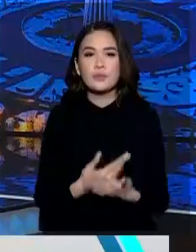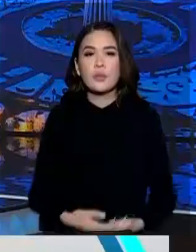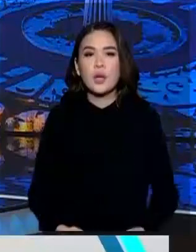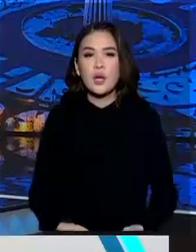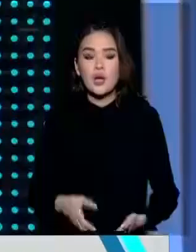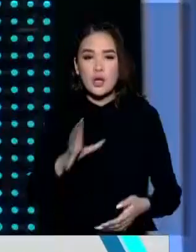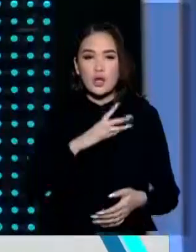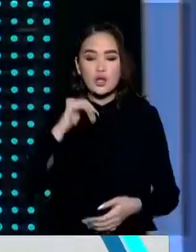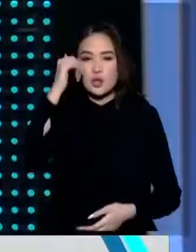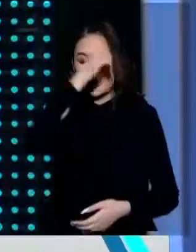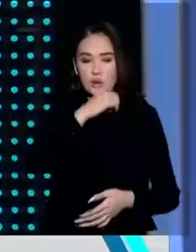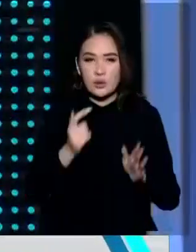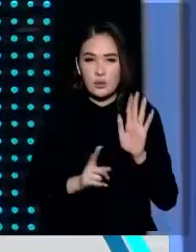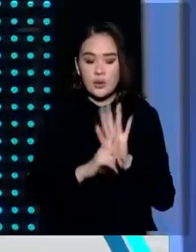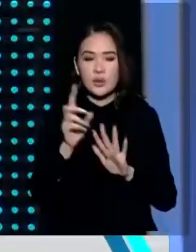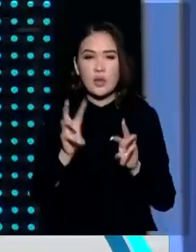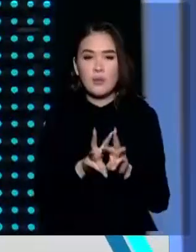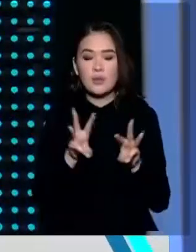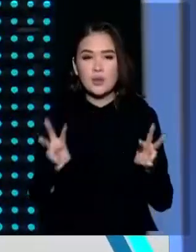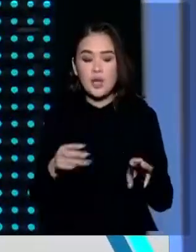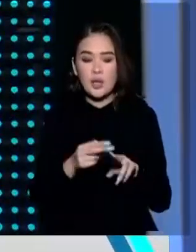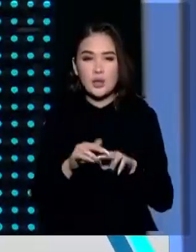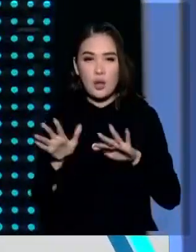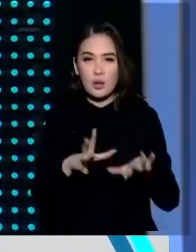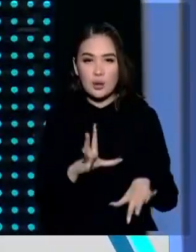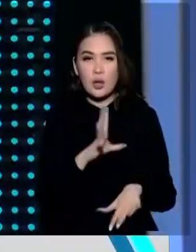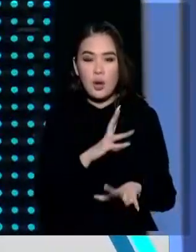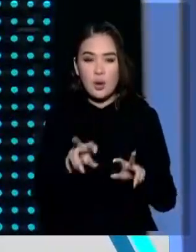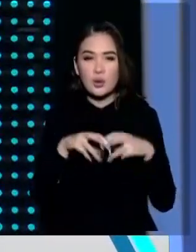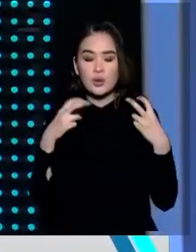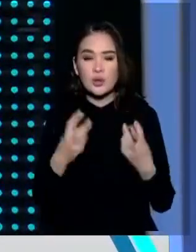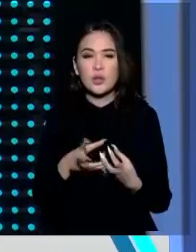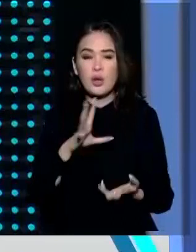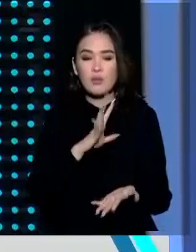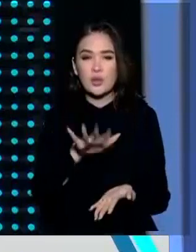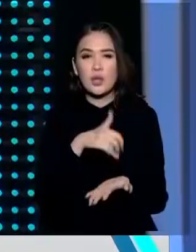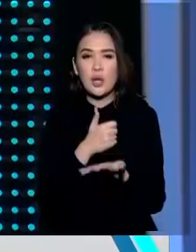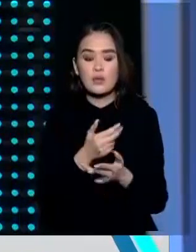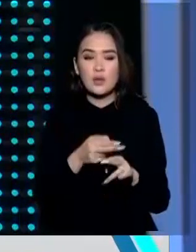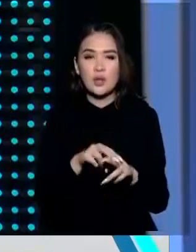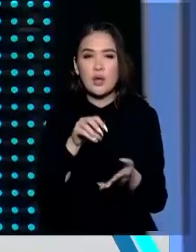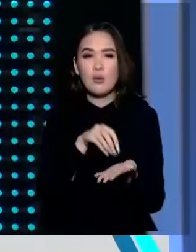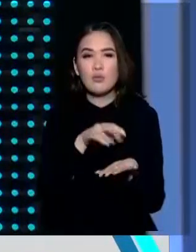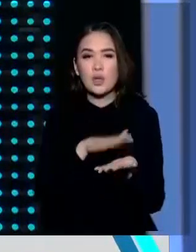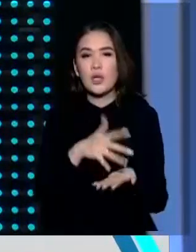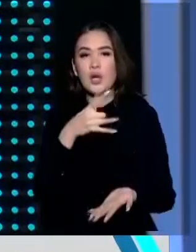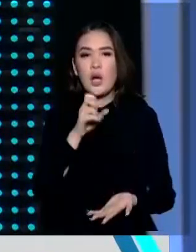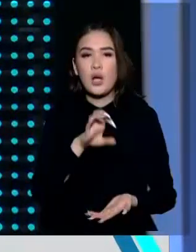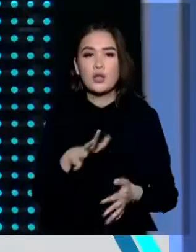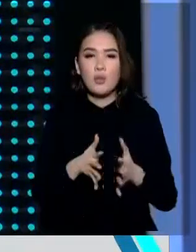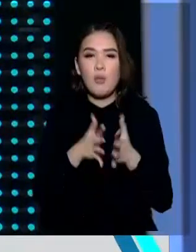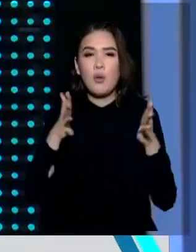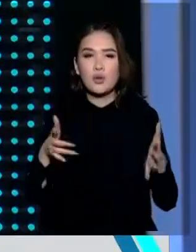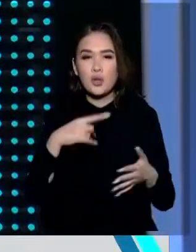енді жылдың басында министрліктің алқа отырысы өтті. Осы отырыста басымдық берілген бағыттардың бірі ретінде гранттардың көбейетіні